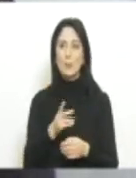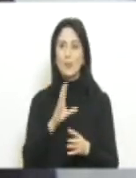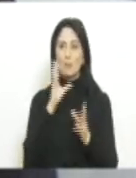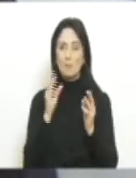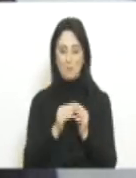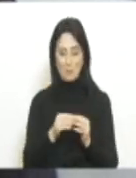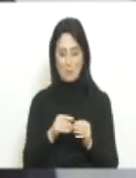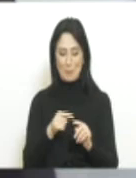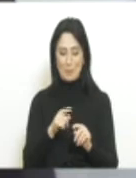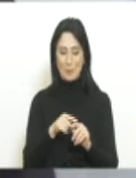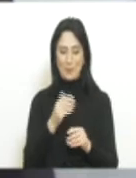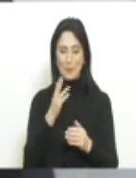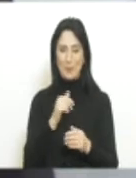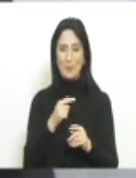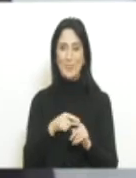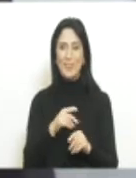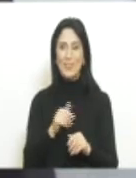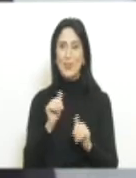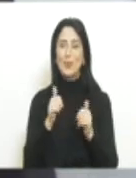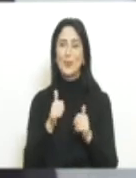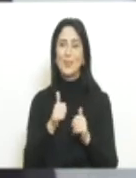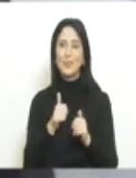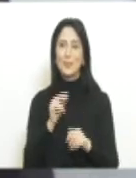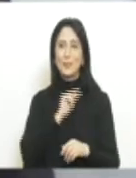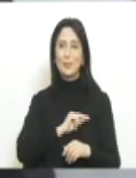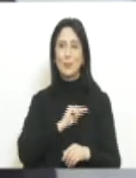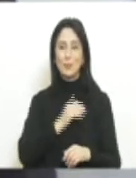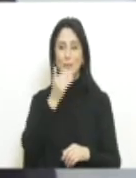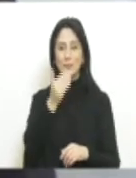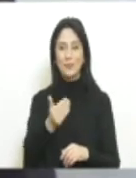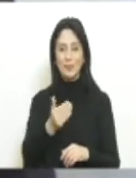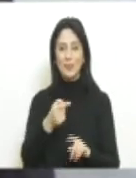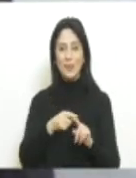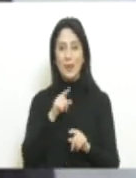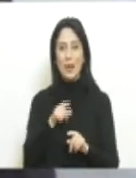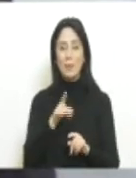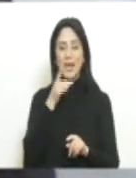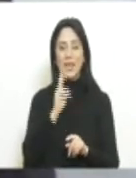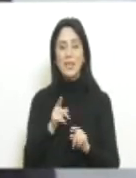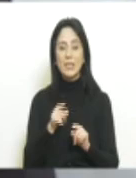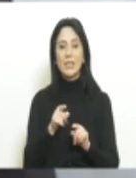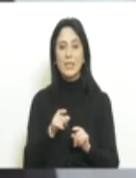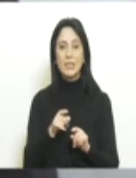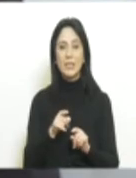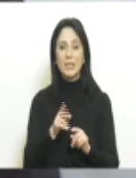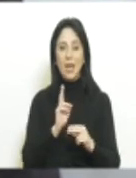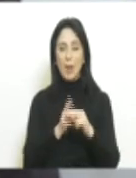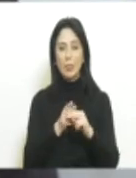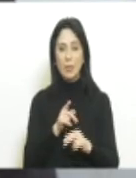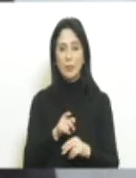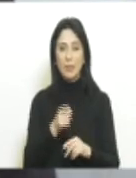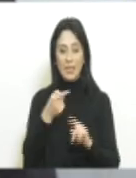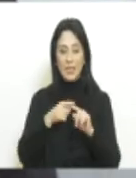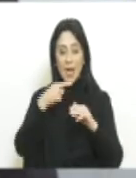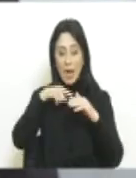საერთოდ და როგორ მუშაობთ თქვენ ამ რისკების აღმოსაფხველად,